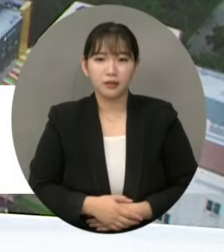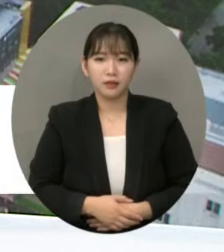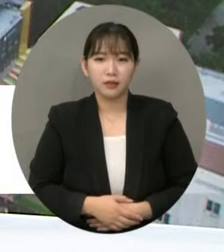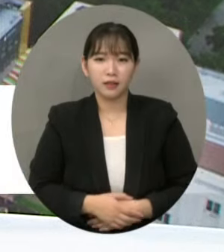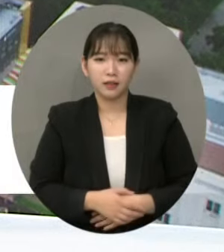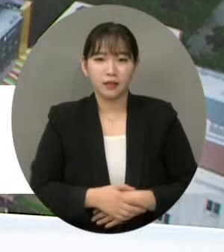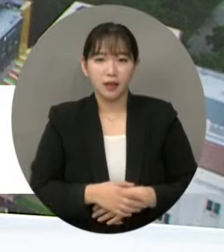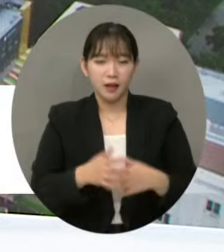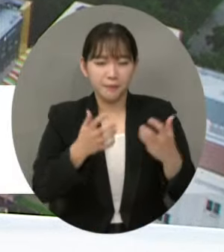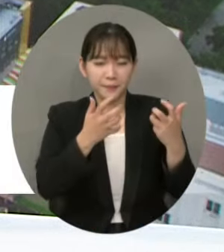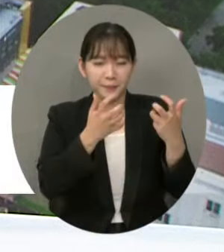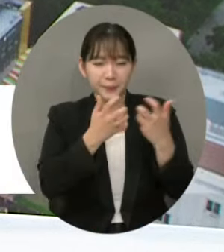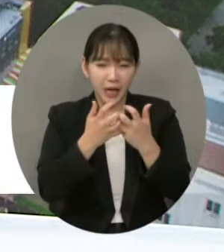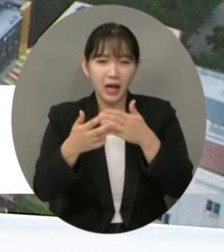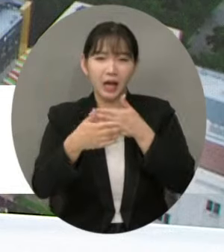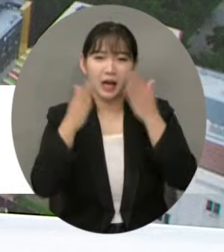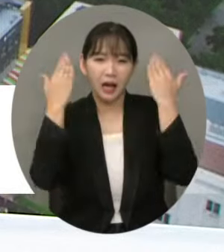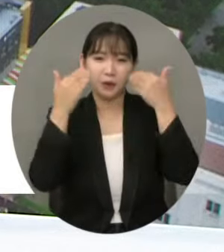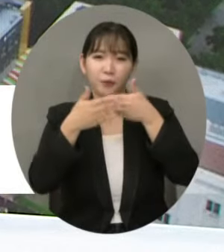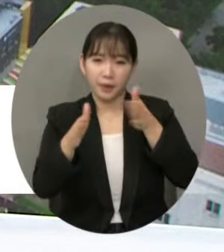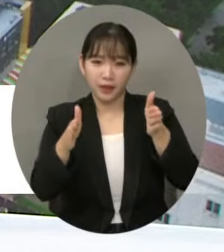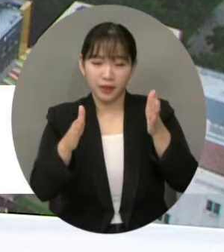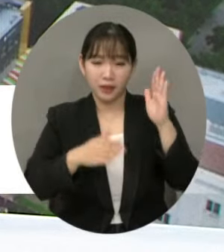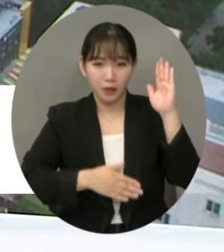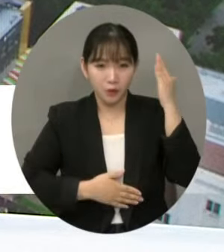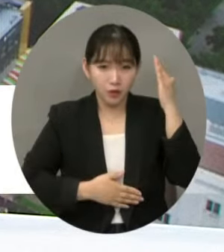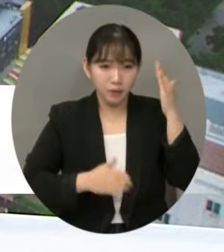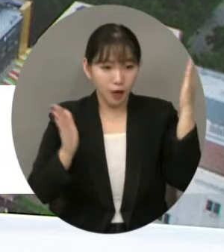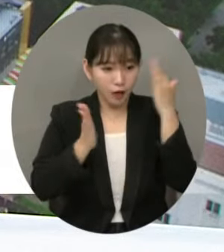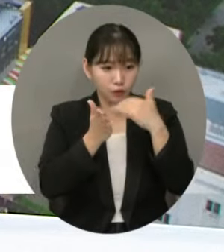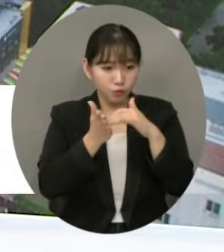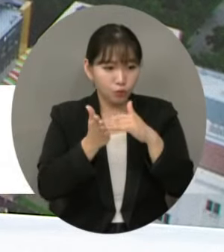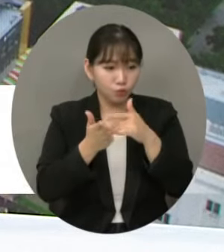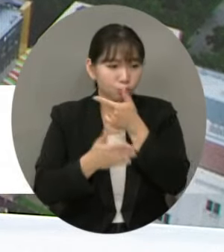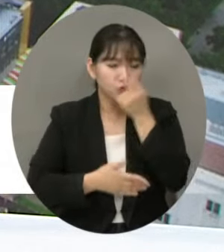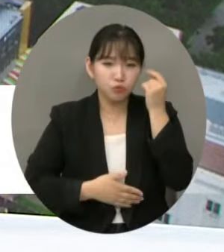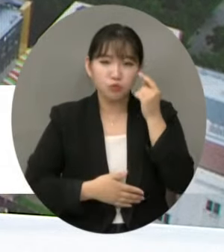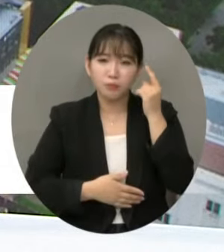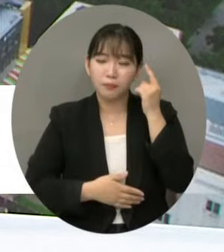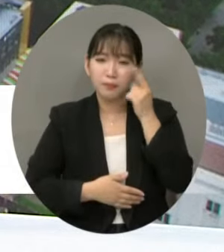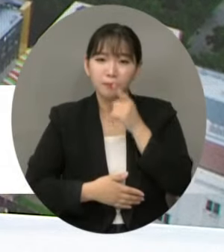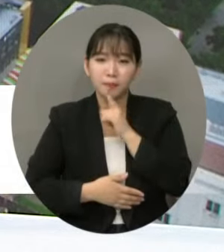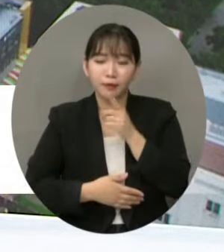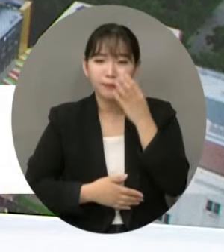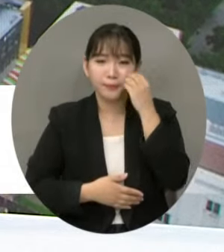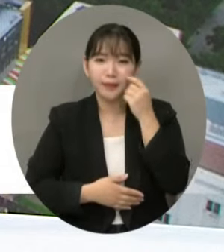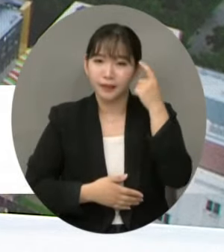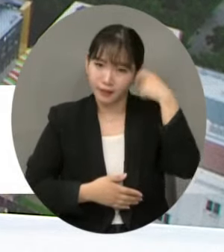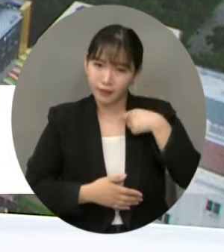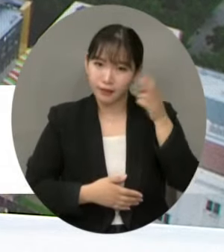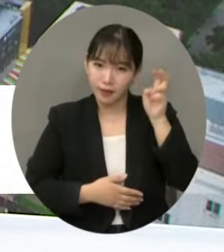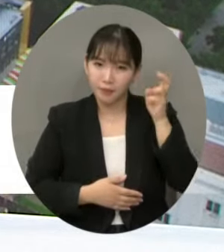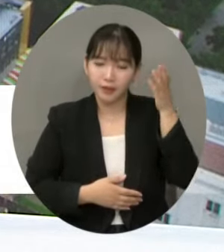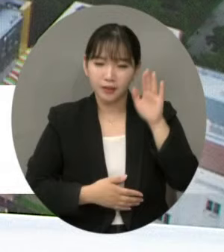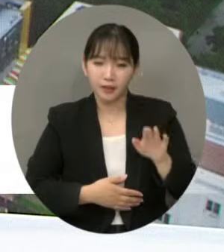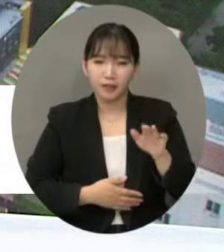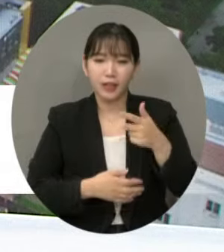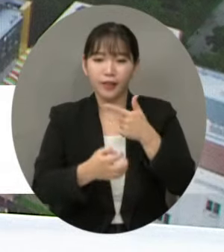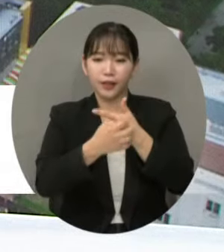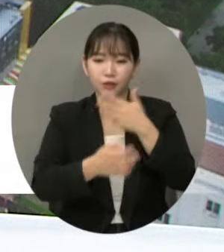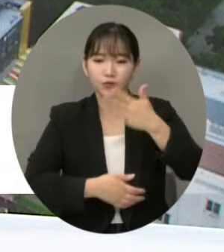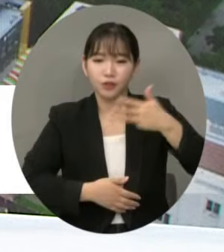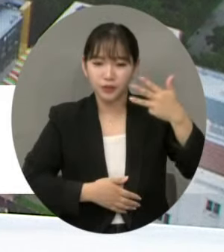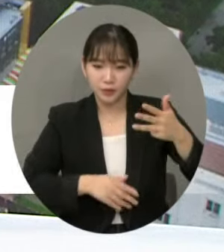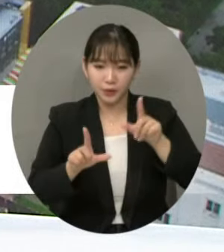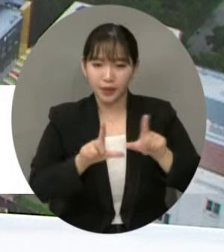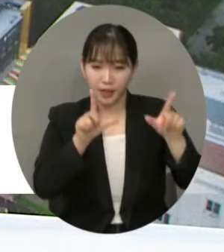콩나물 시루 같은 교실, 요즘처럼 학령 인구가 귀한 시대 웬 말이냐 하겠지만 광주 전남 공동혁신도시